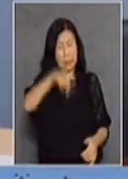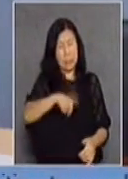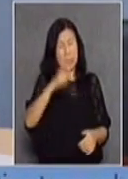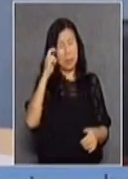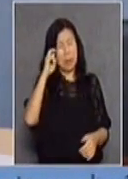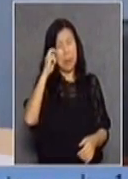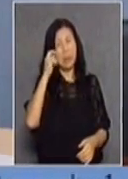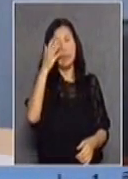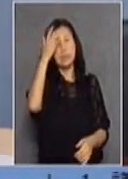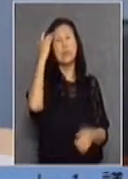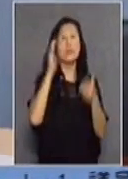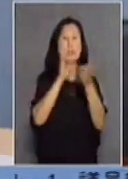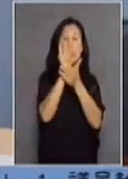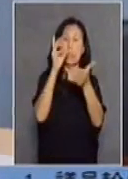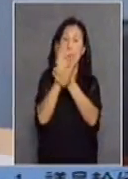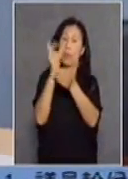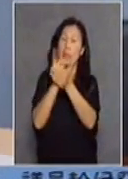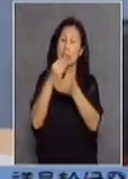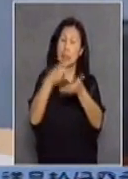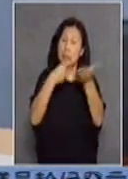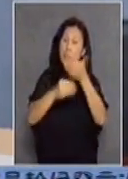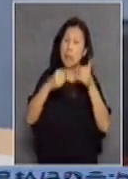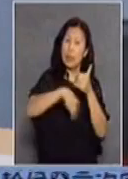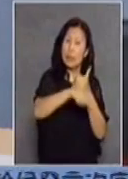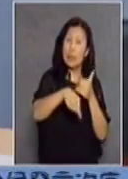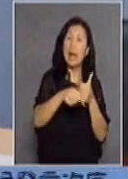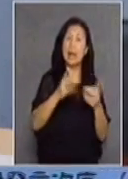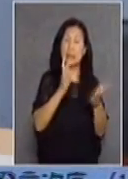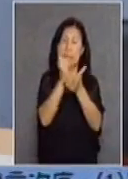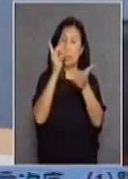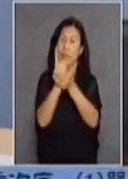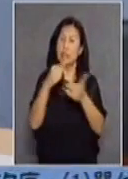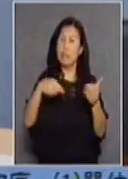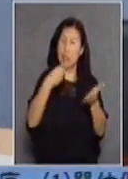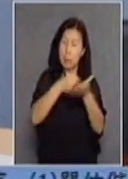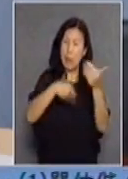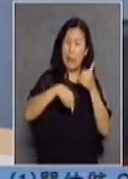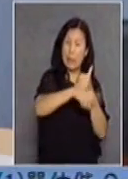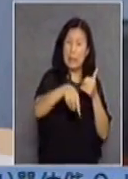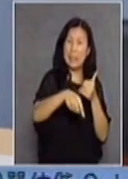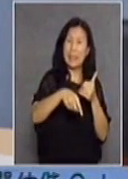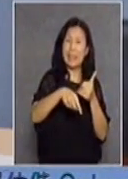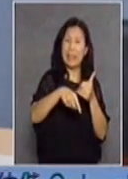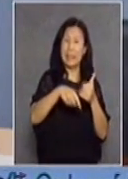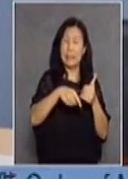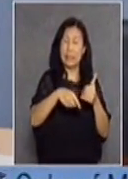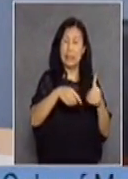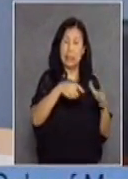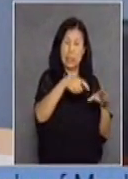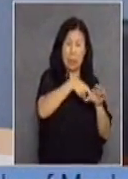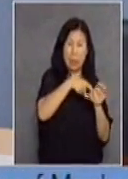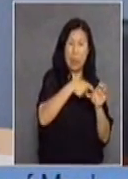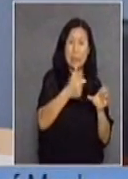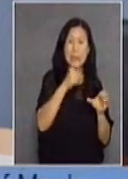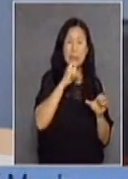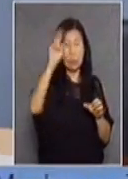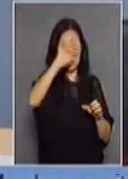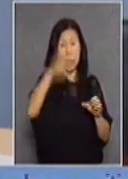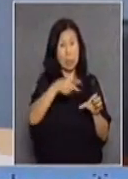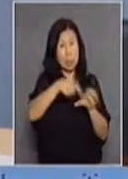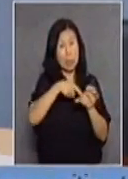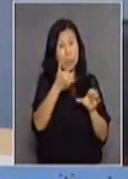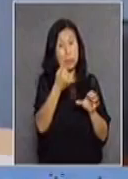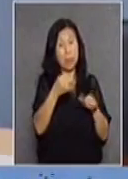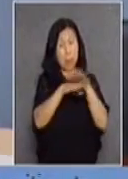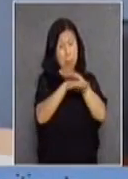果年年賣地，年年有賣地收入，所得收入是否算是恆常的收入？作為一個普